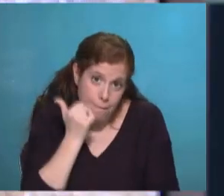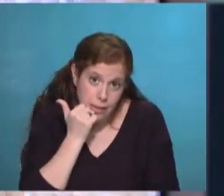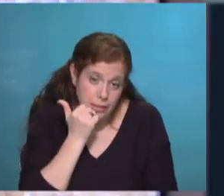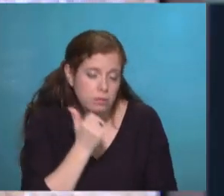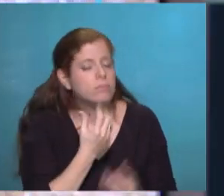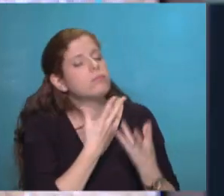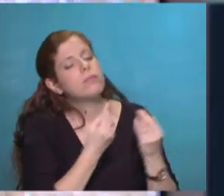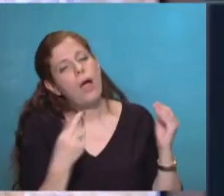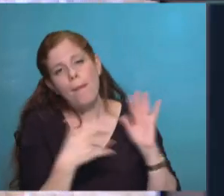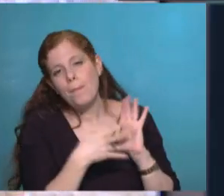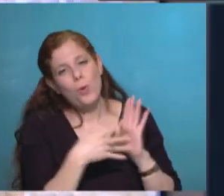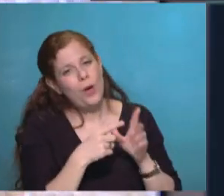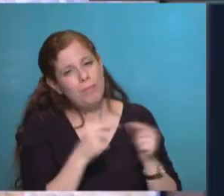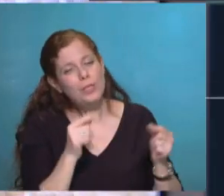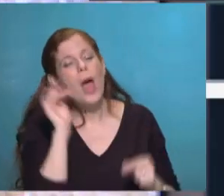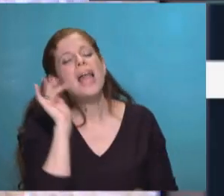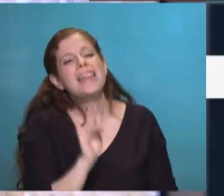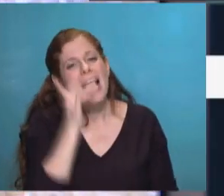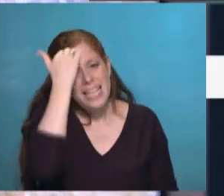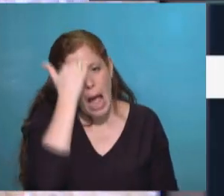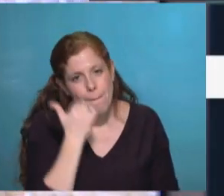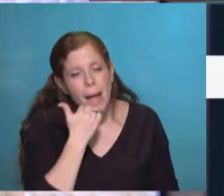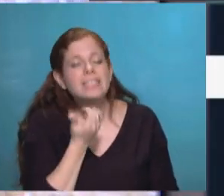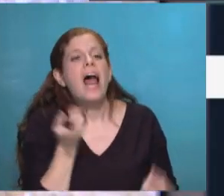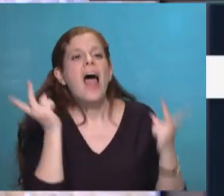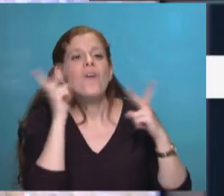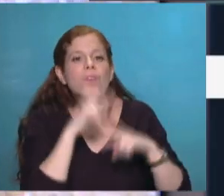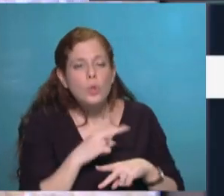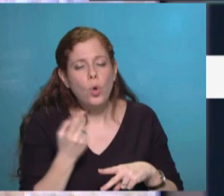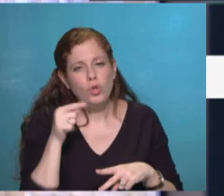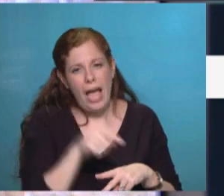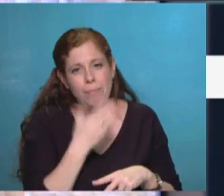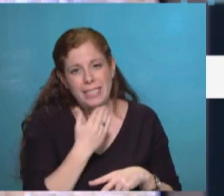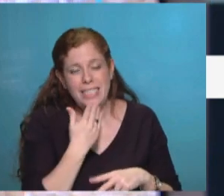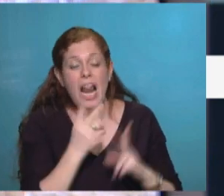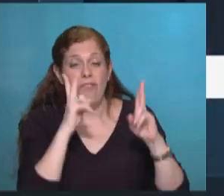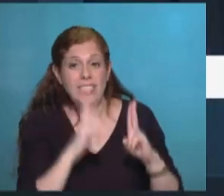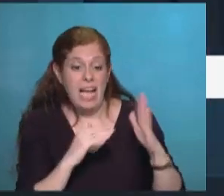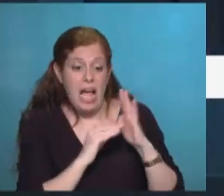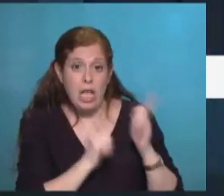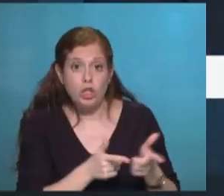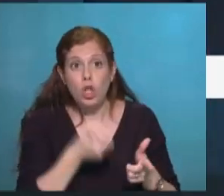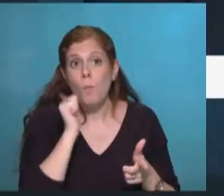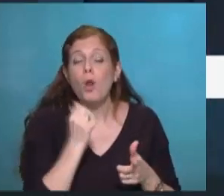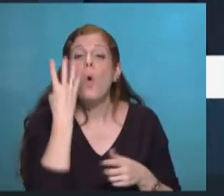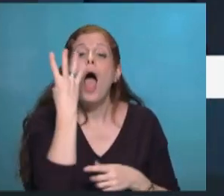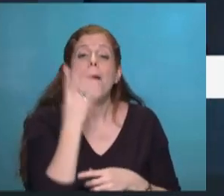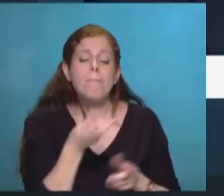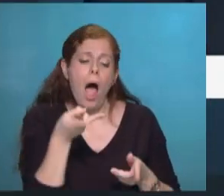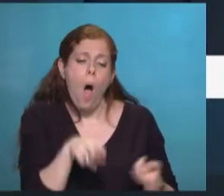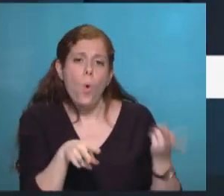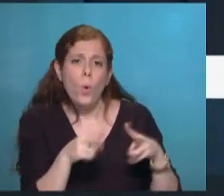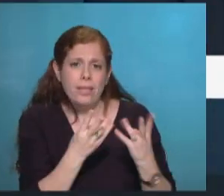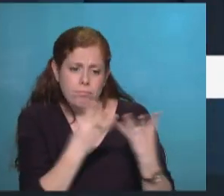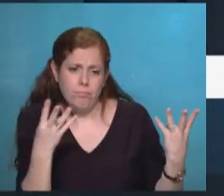בתוך הרצועה נגד חמאס, על ההבנות שהוא הגיע עם ישראל, על הפסקת אש, אתמול היו 4 הרוגים על הגדר, ולכן אנחנו שומעים את